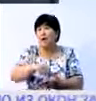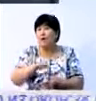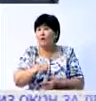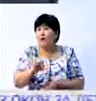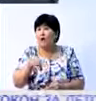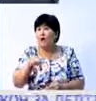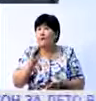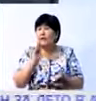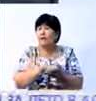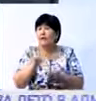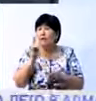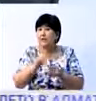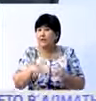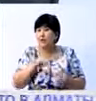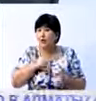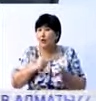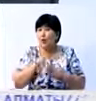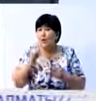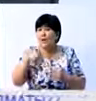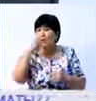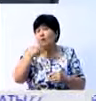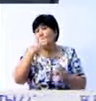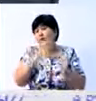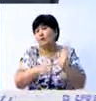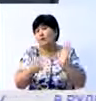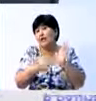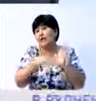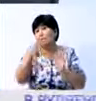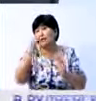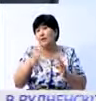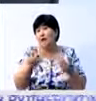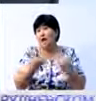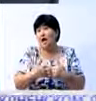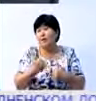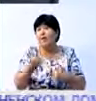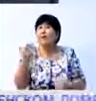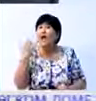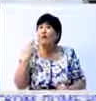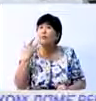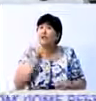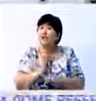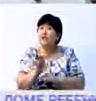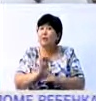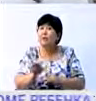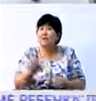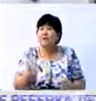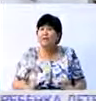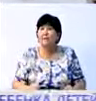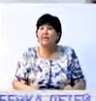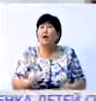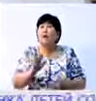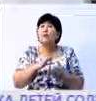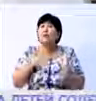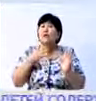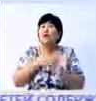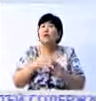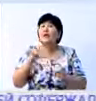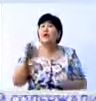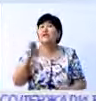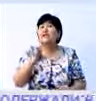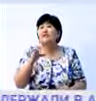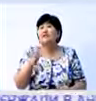аудита намечено завершить работы до конца года. 99% оборудования от американских производителей. Продолжается освоение